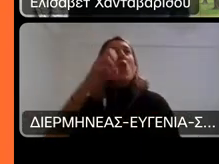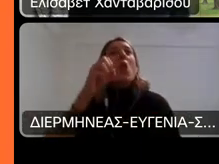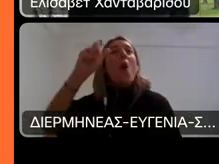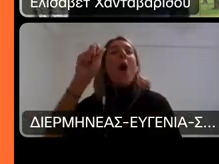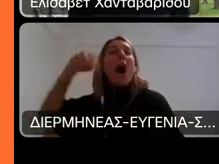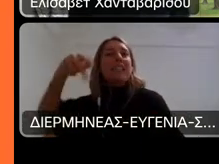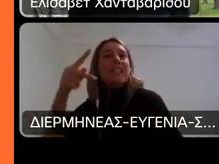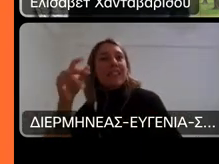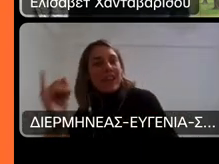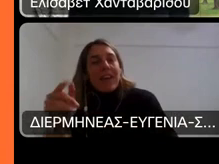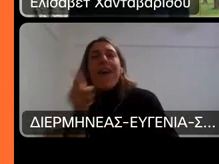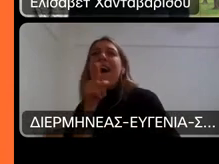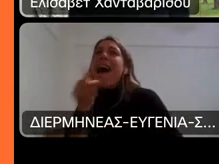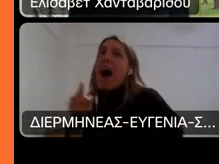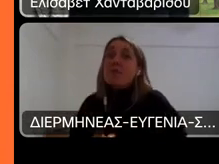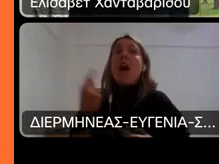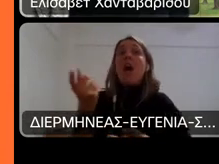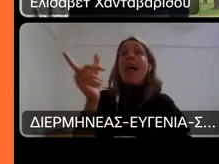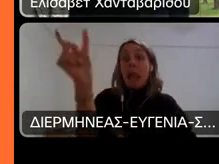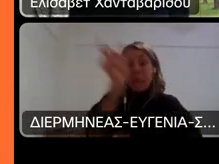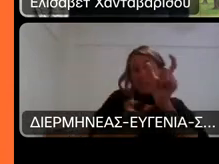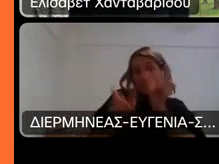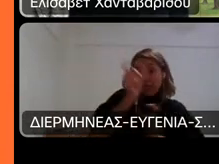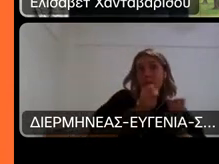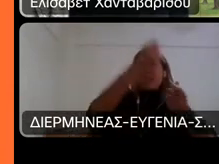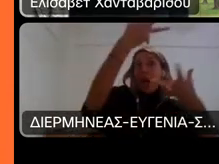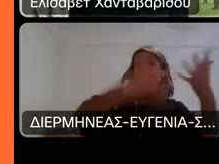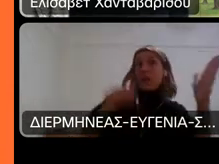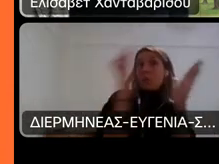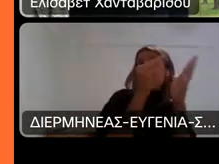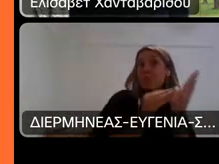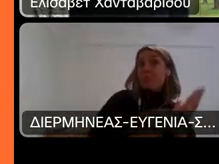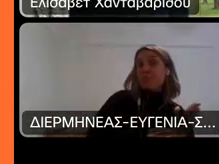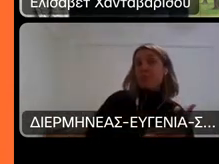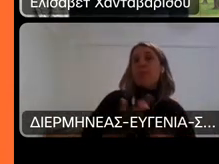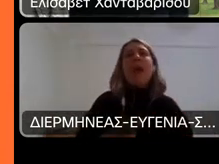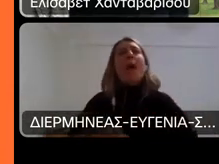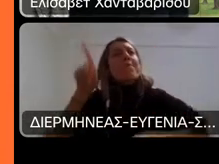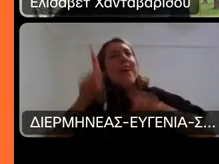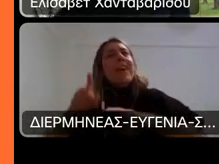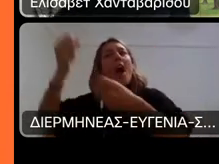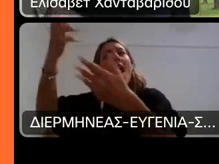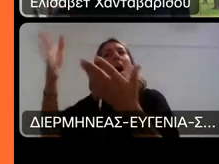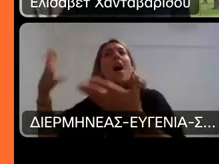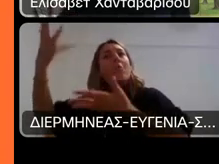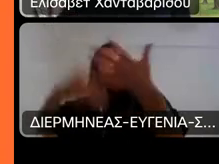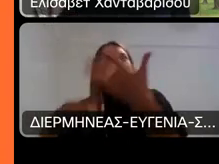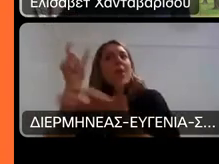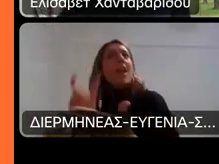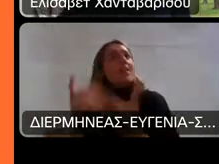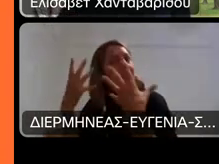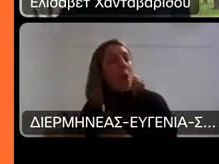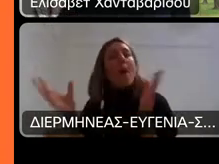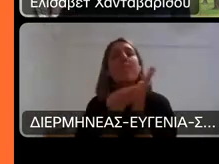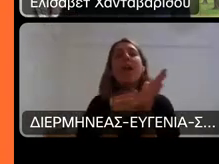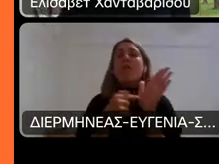τα εντάξουμε και εμείς στους καταλόγους μας ως εργαλεία. Υπάρχουν κάποια γλωσσάρια, έχω εδώ πέρα κάποια